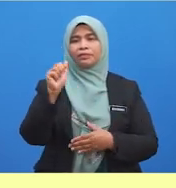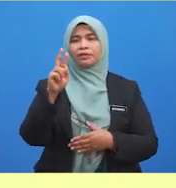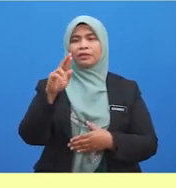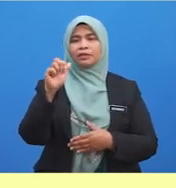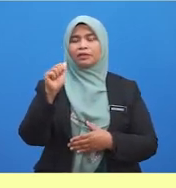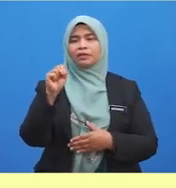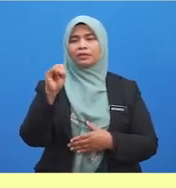sel.